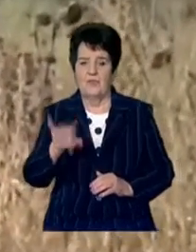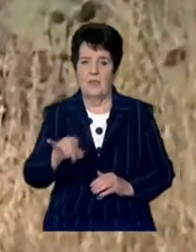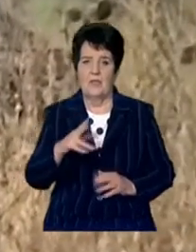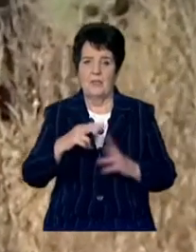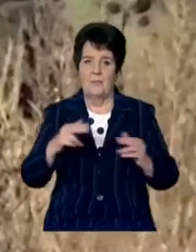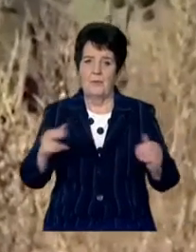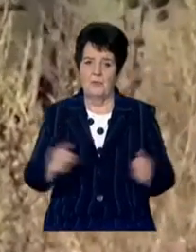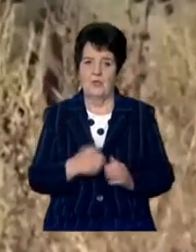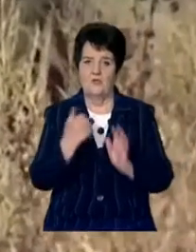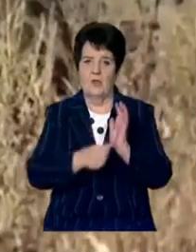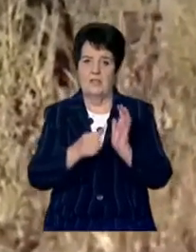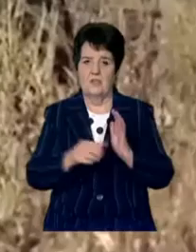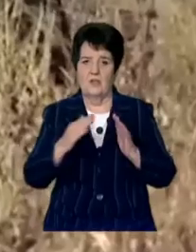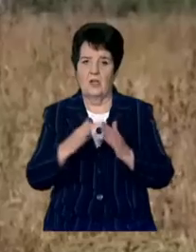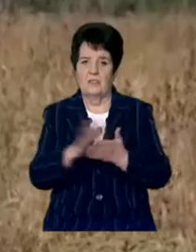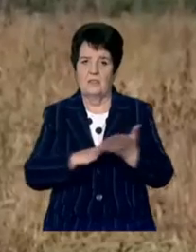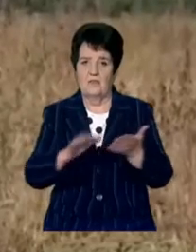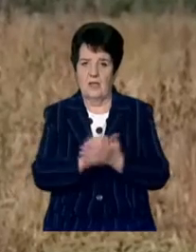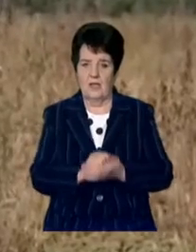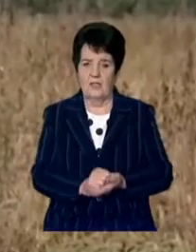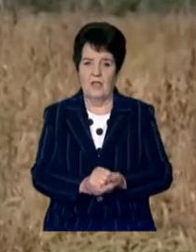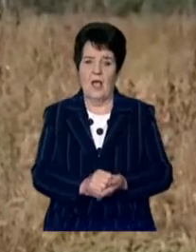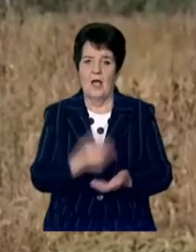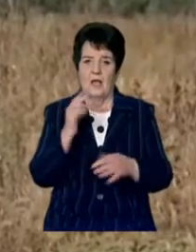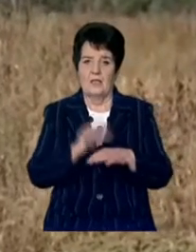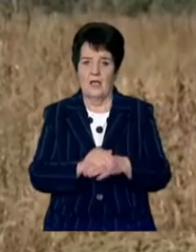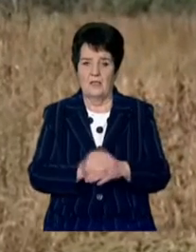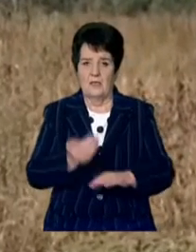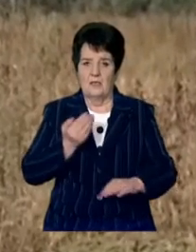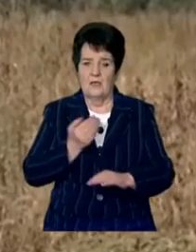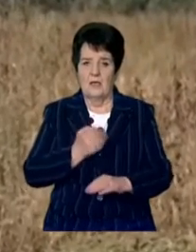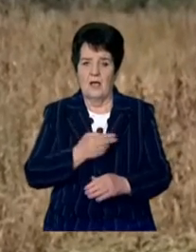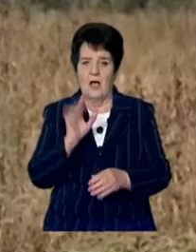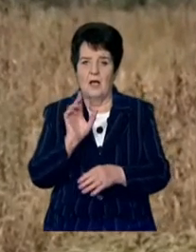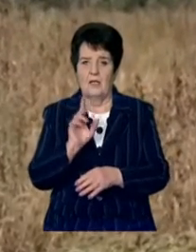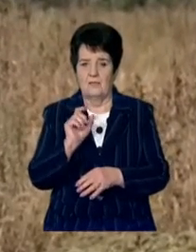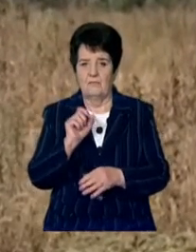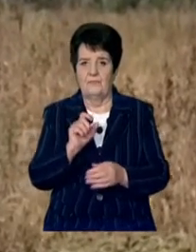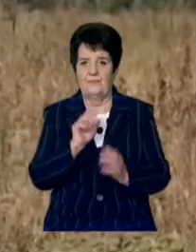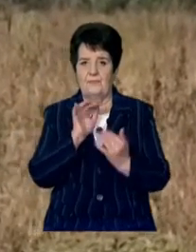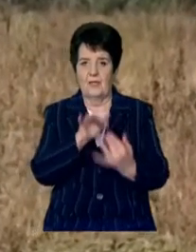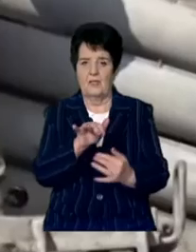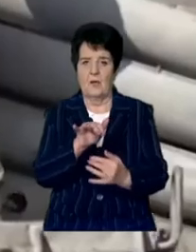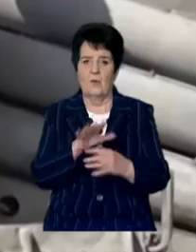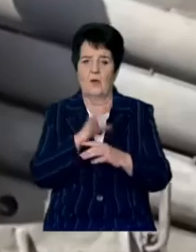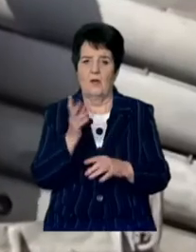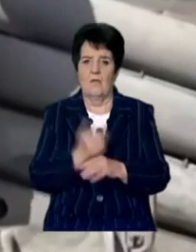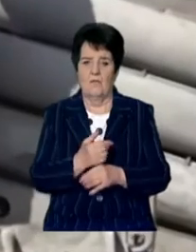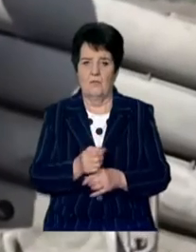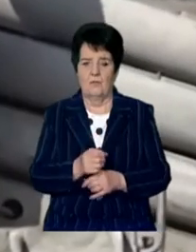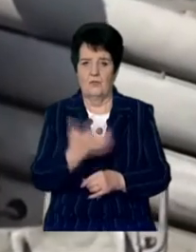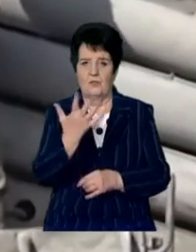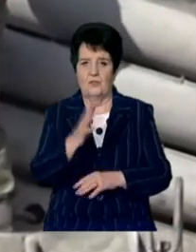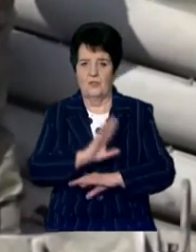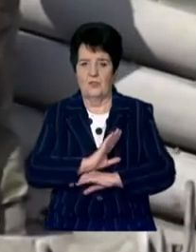Dnepropetrovsk. Peste 60 de case au fost avariate. Potrivit datelor preliminare, în urma atacului 3 persoane au murit, iar alte 5 au fost rănite, anunță